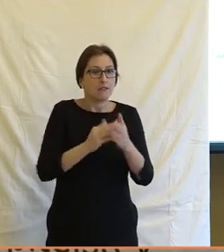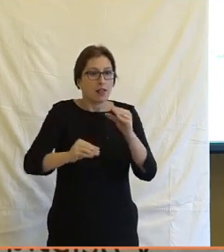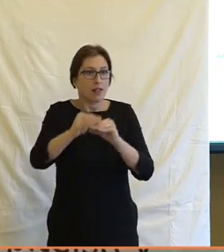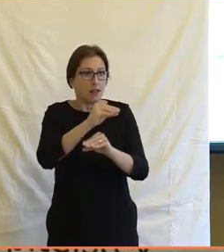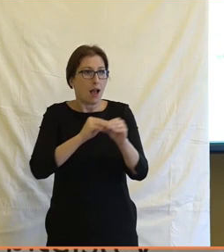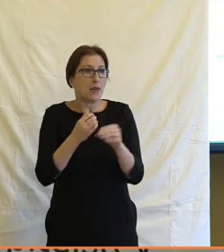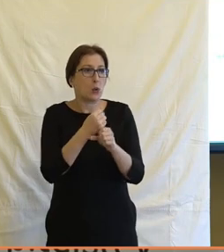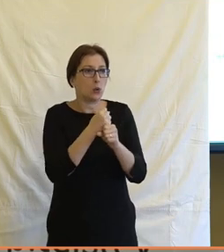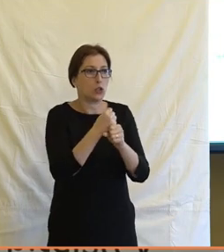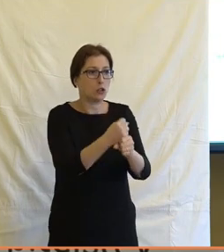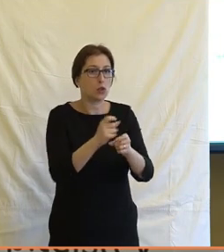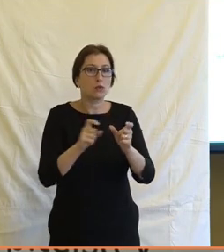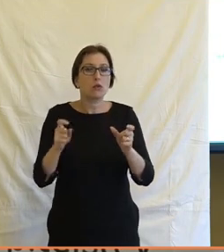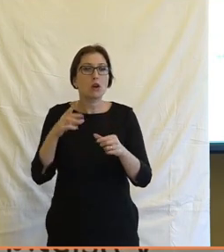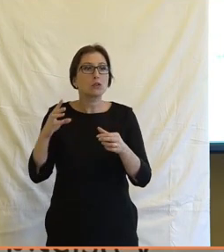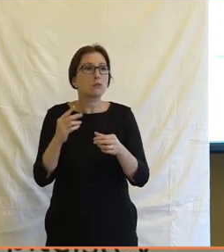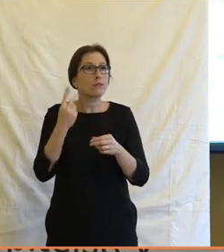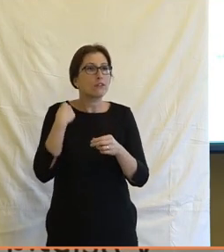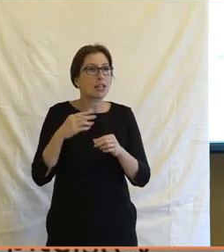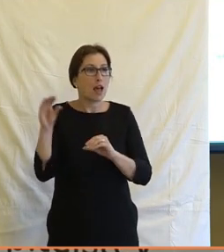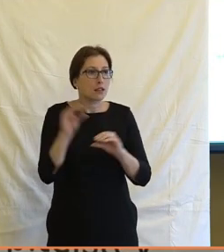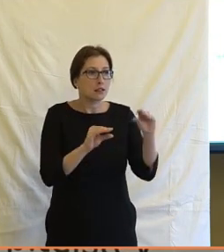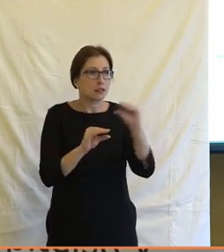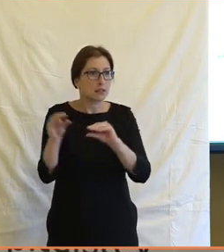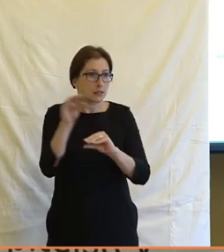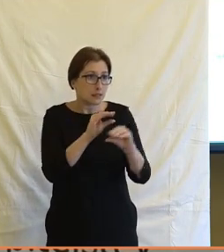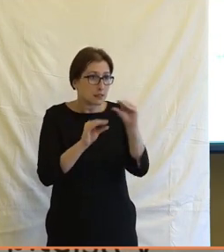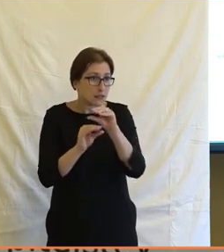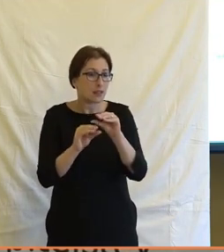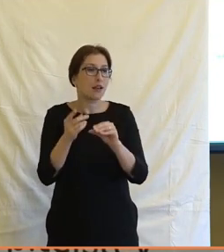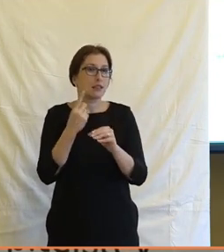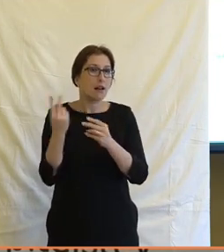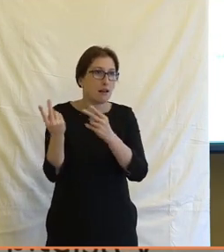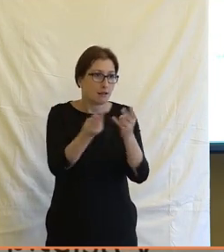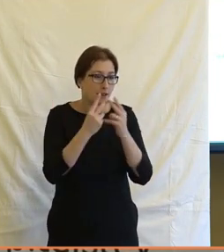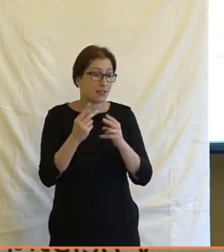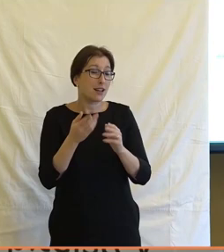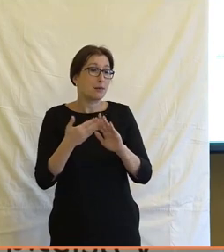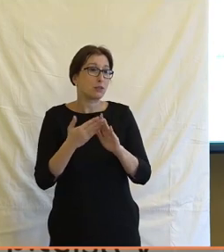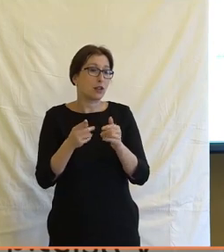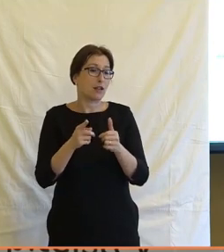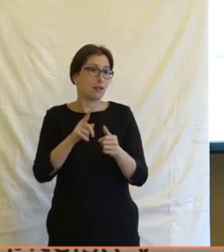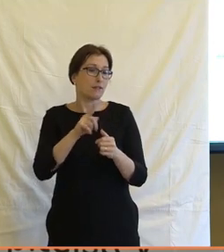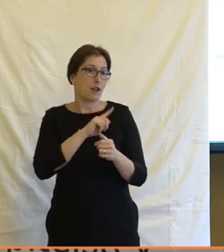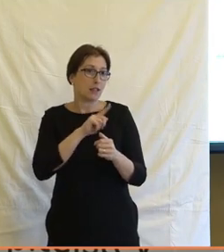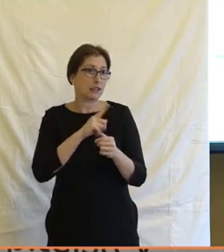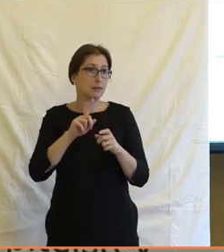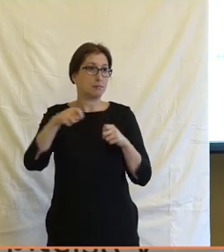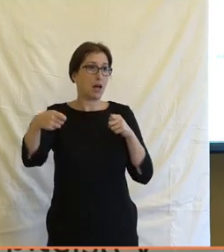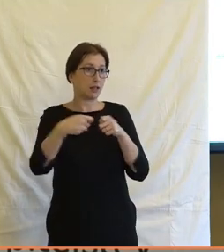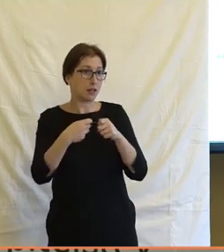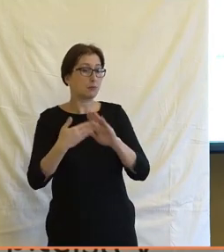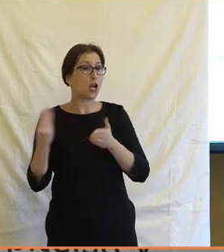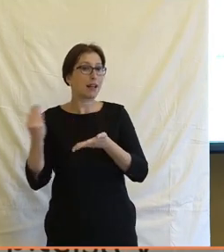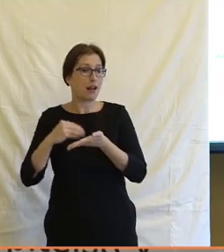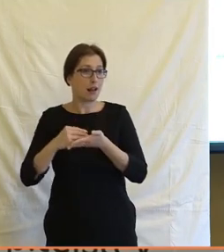tyto projekty vlastně hledají to spolufinancování z řady jakoby vlastně segmentů. Jedno může být přesně to, že mají nějakého partnera, jako je třeba